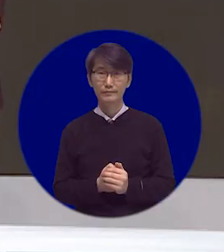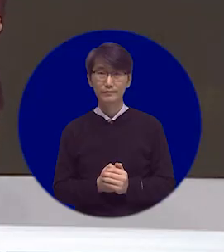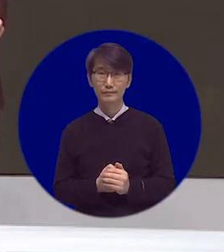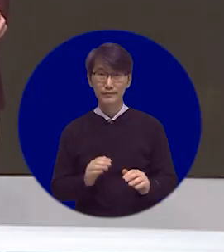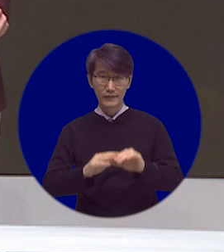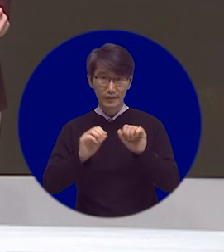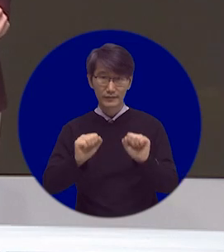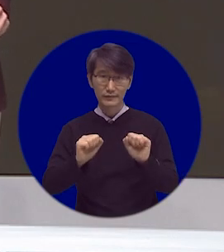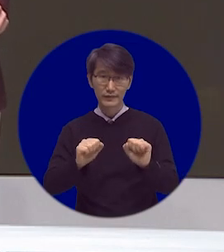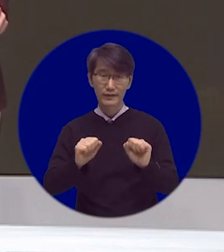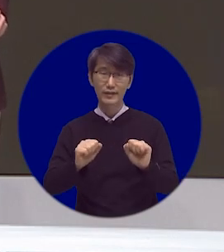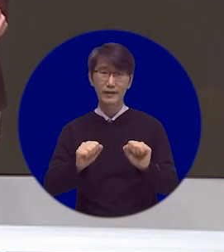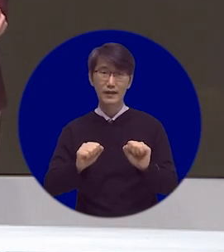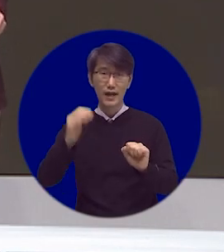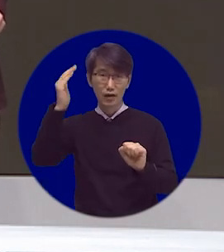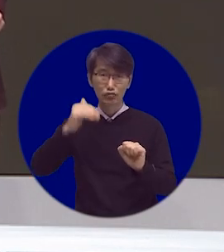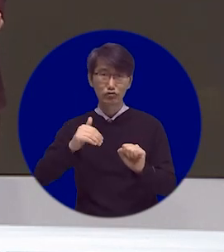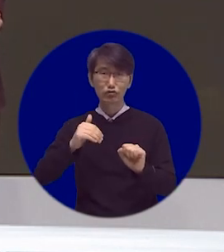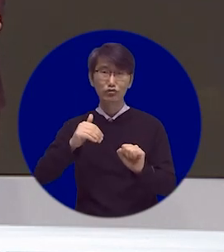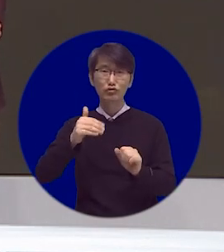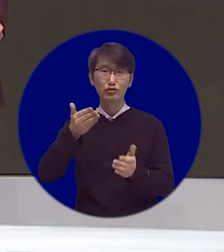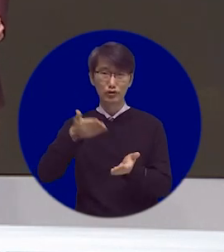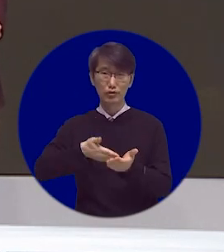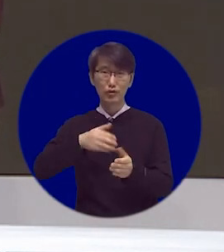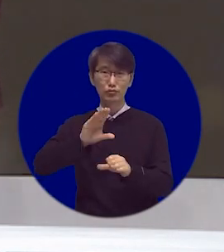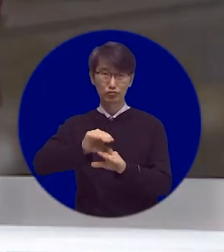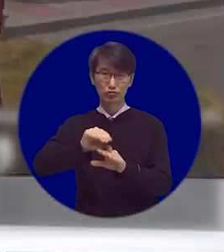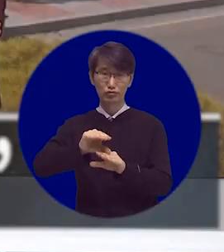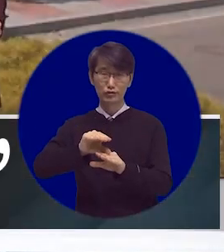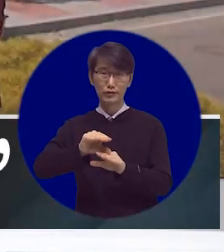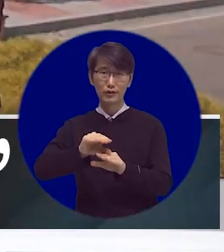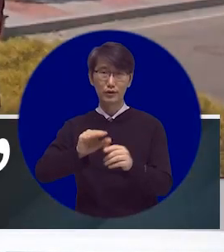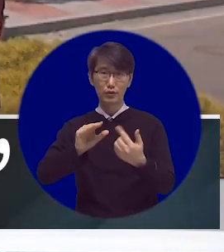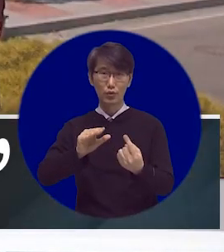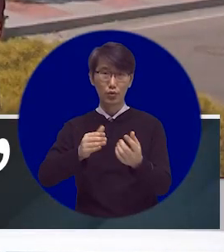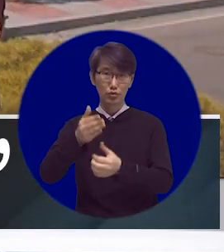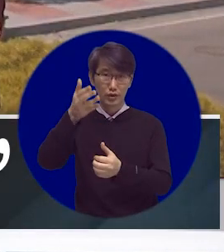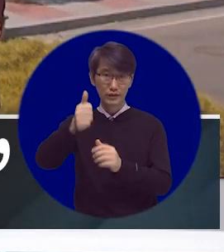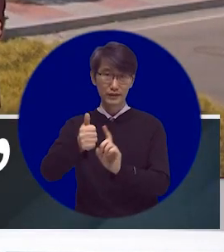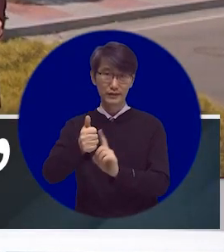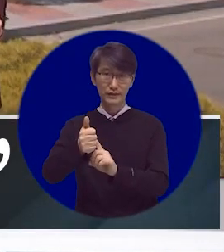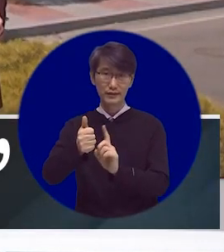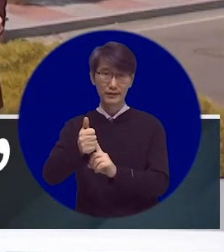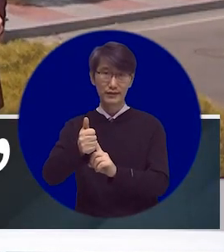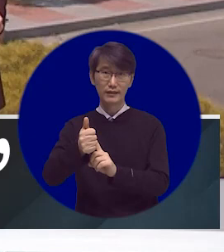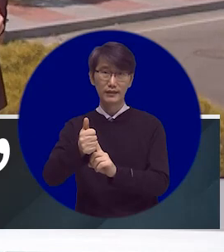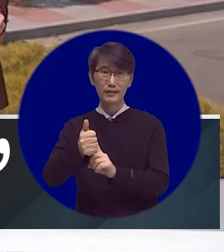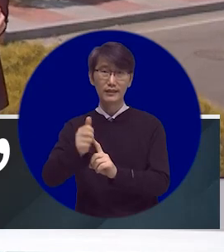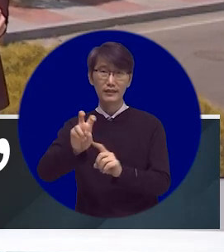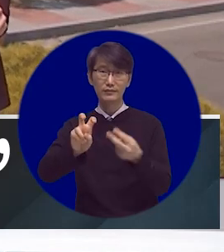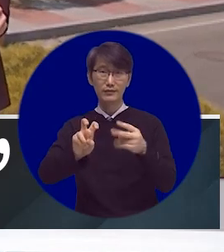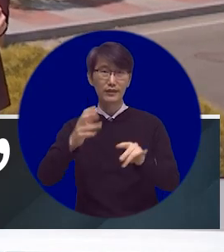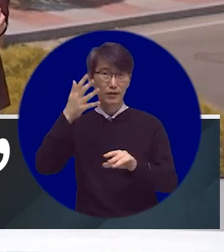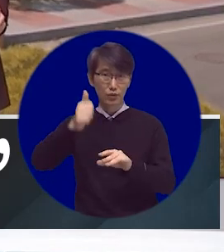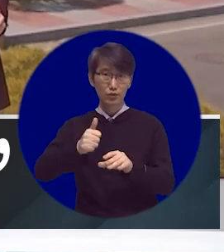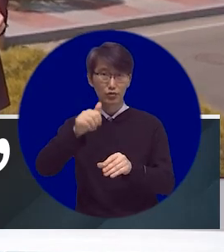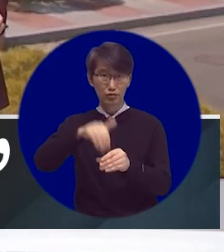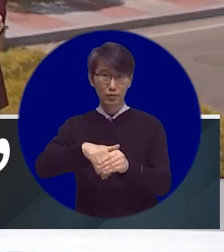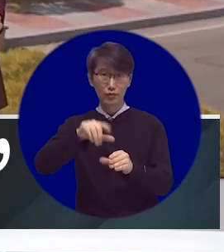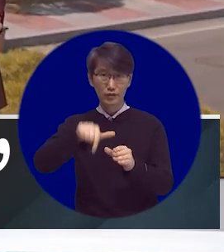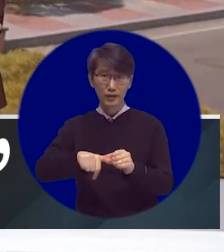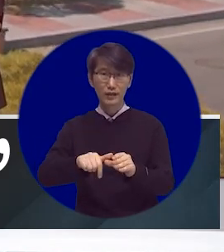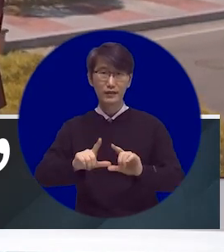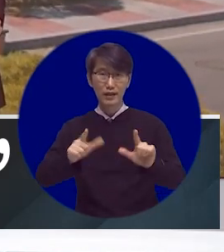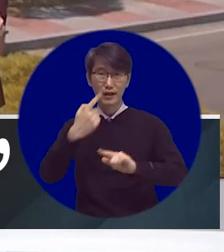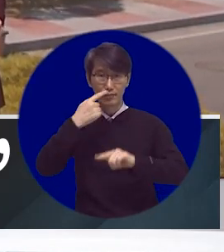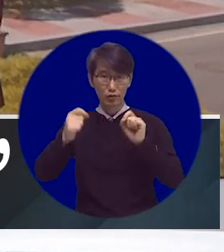시청자 여러분 안녕하십니까? 한국선거방송 뉴스입니다. 노정희 중앙선거관리위원회 위원장이 제20대 대통령 선거의